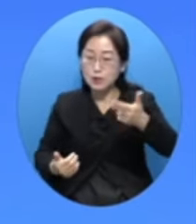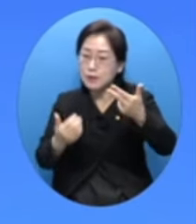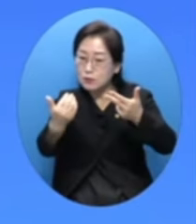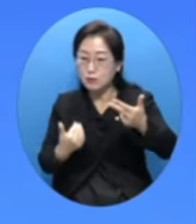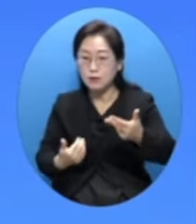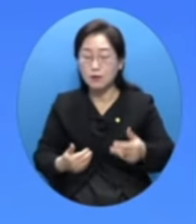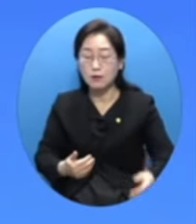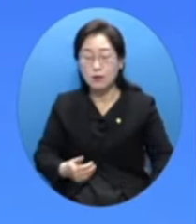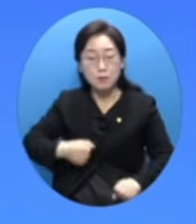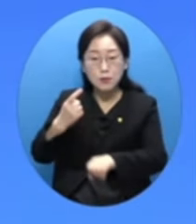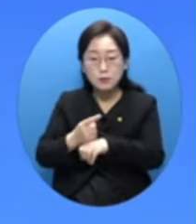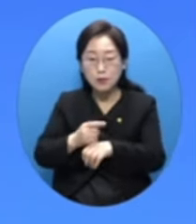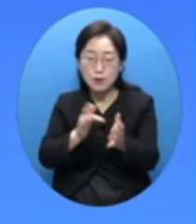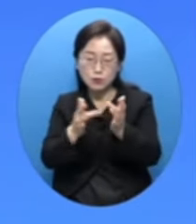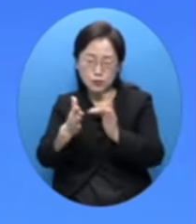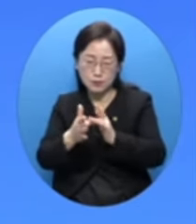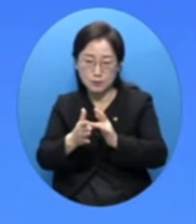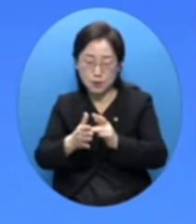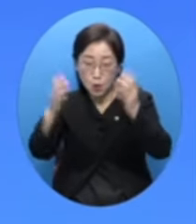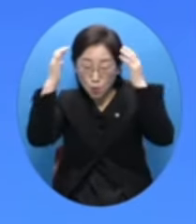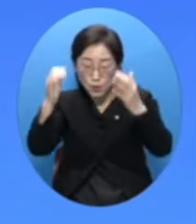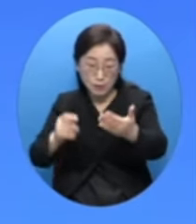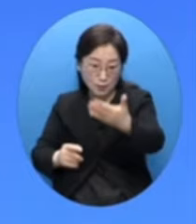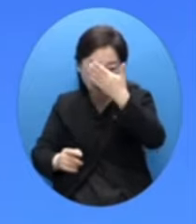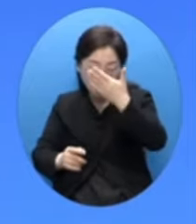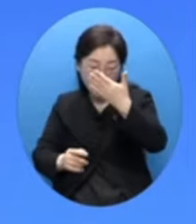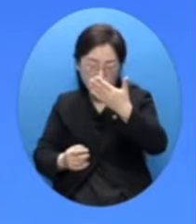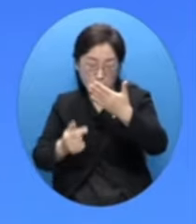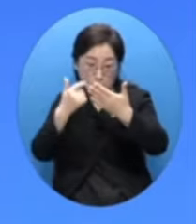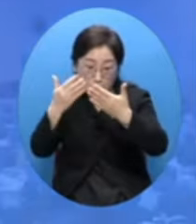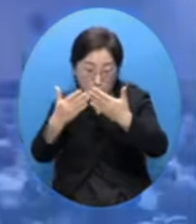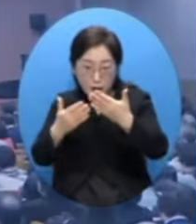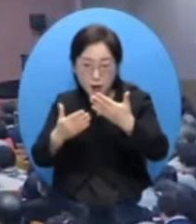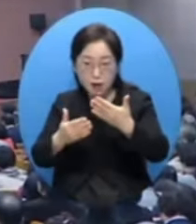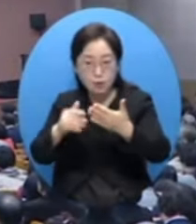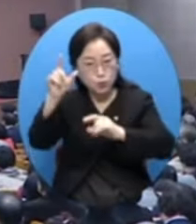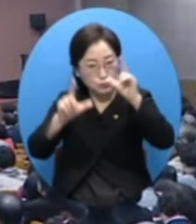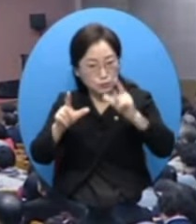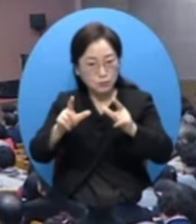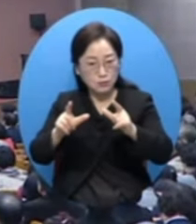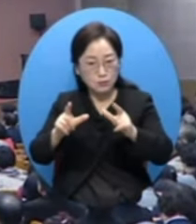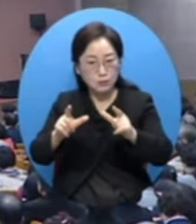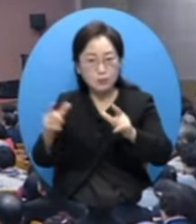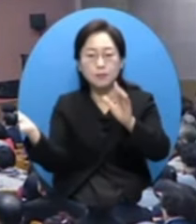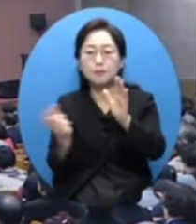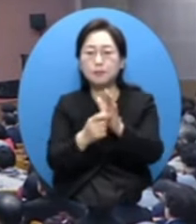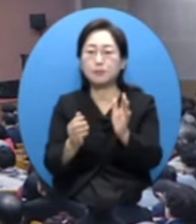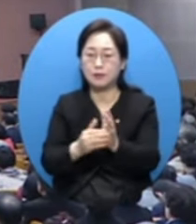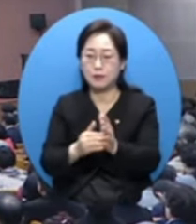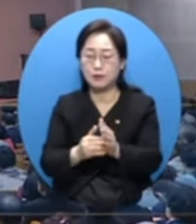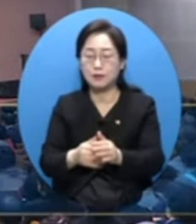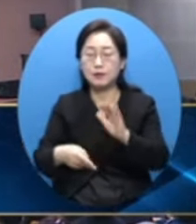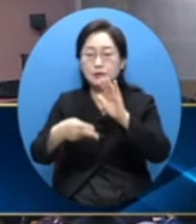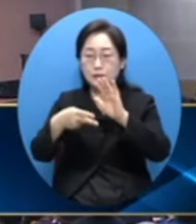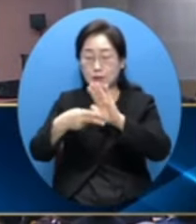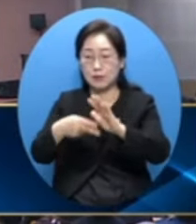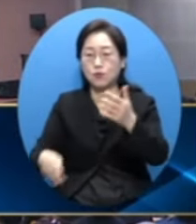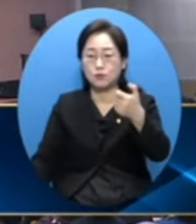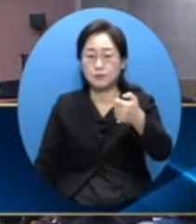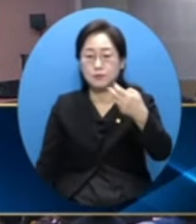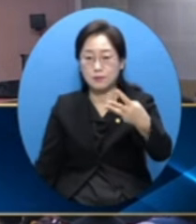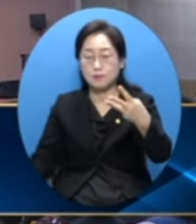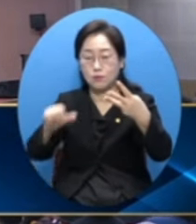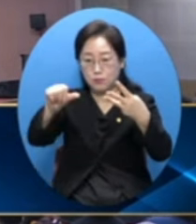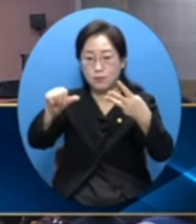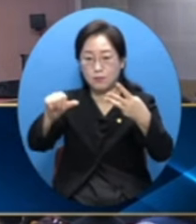고난을 눈에 보는 것처럼 기록을 했습니다 그래서 이사야 53장 5절 이하에